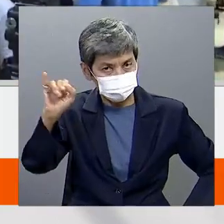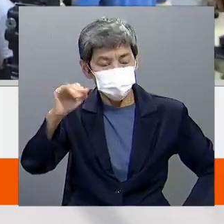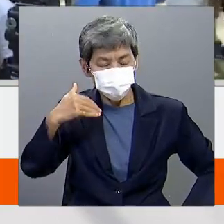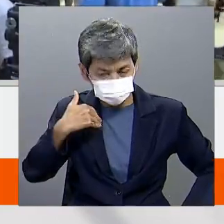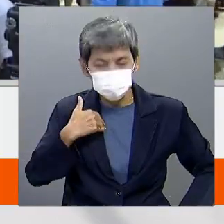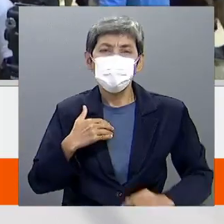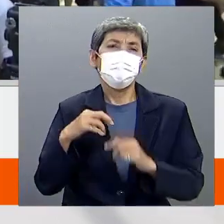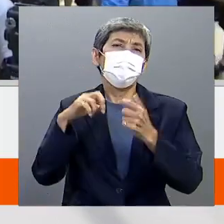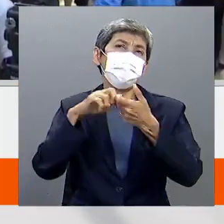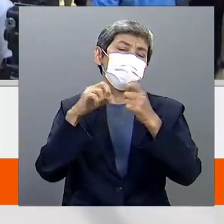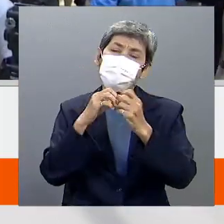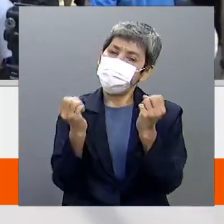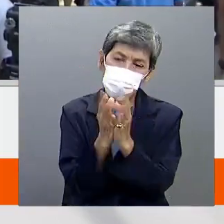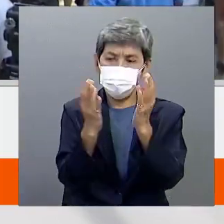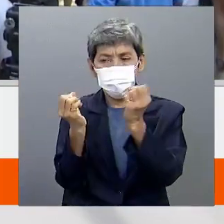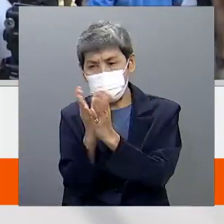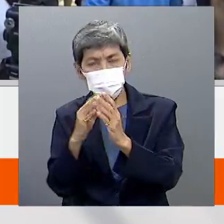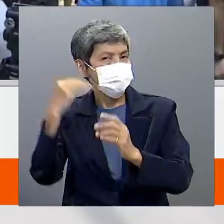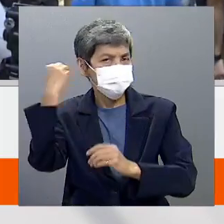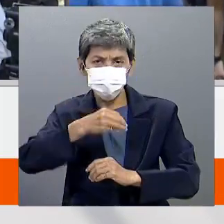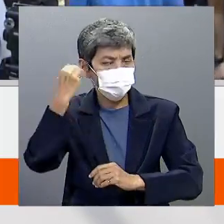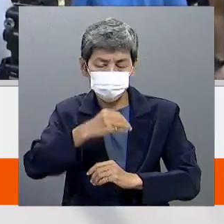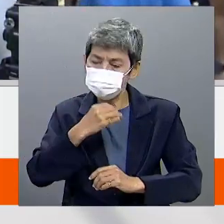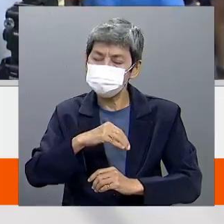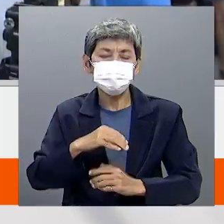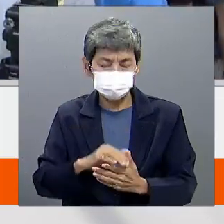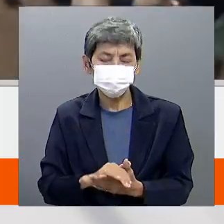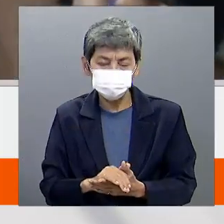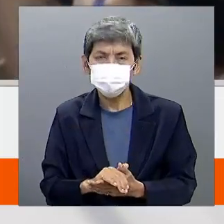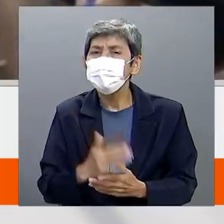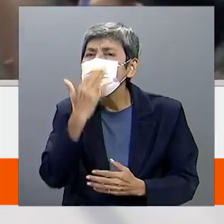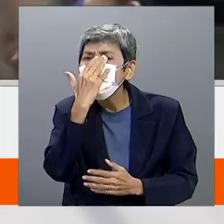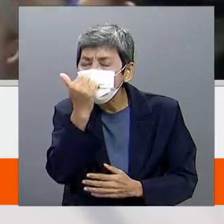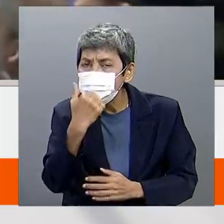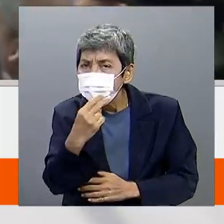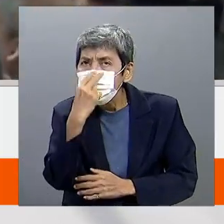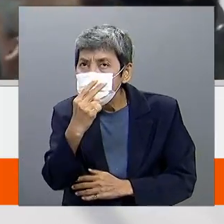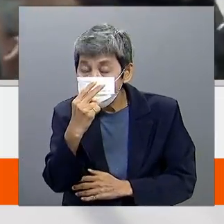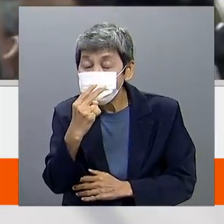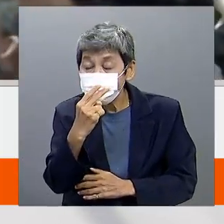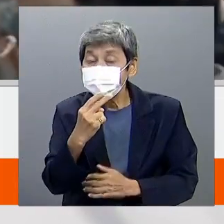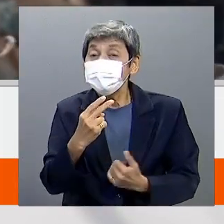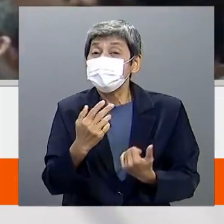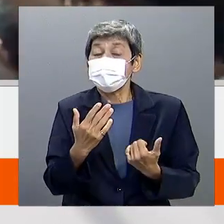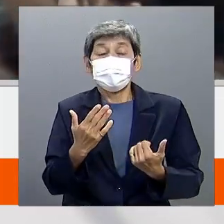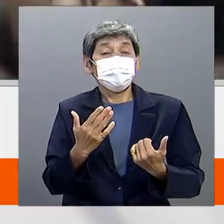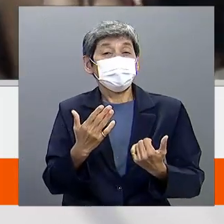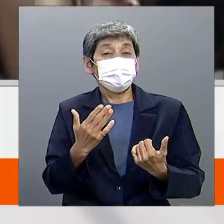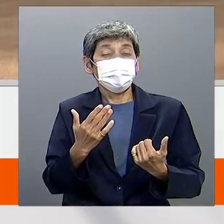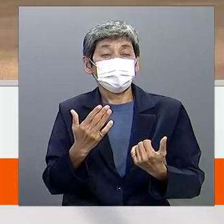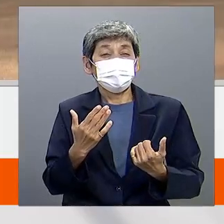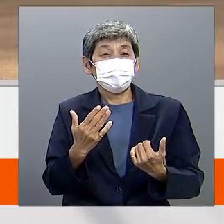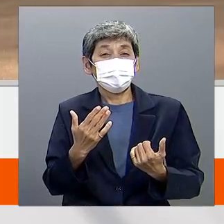ความเสื่อมเสียอะไรต่างเข้ามาสู่ไต้หวันนะครับเพราะว่าเราเห็นจังหวะเวลาที่เลือกเอาช่วงป่ายี่น